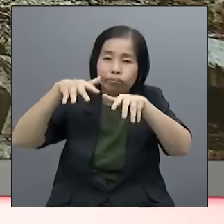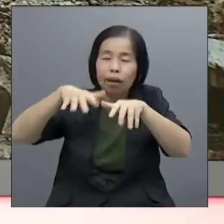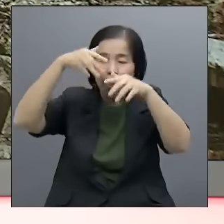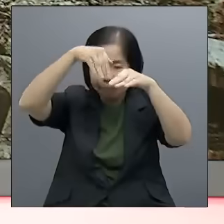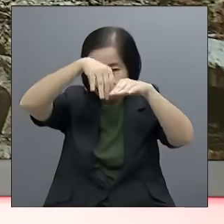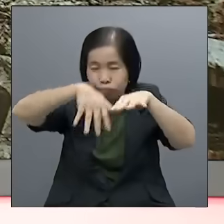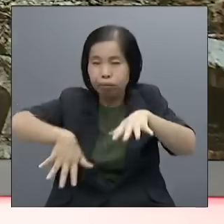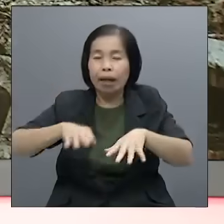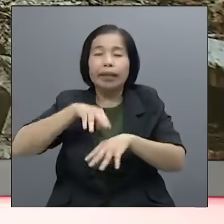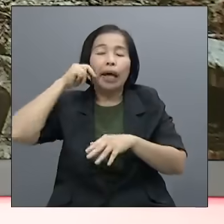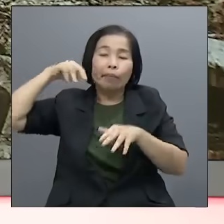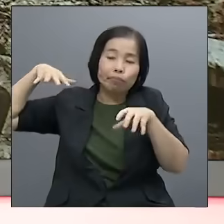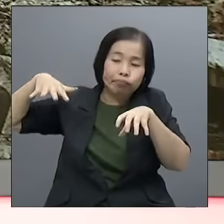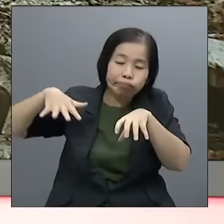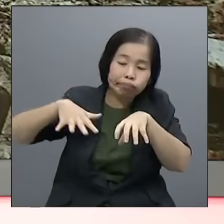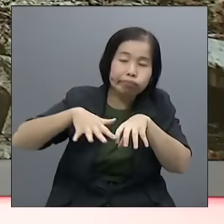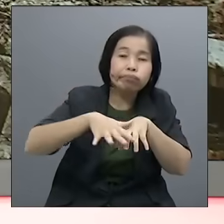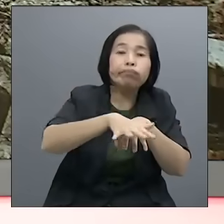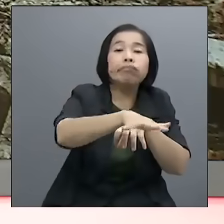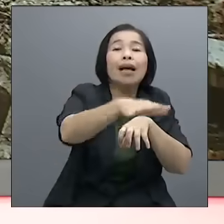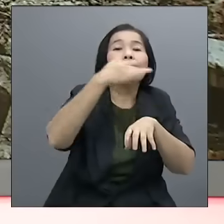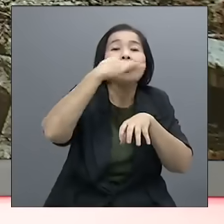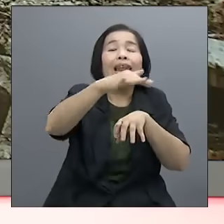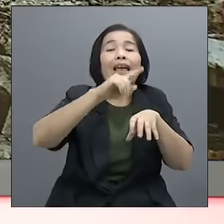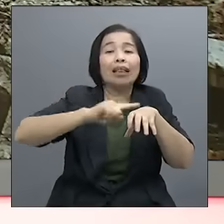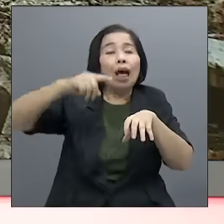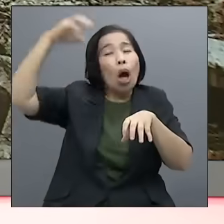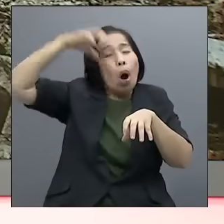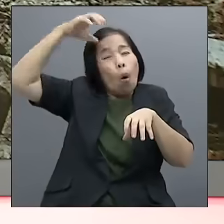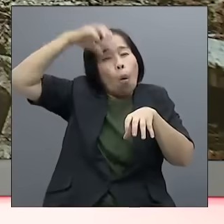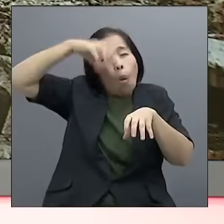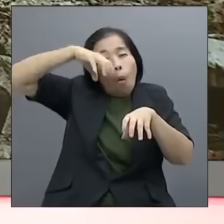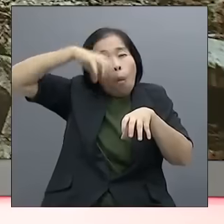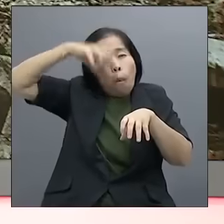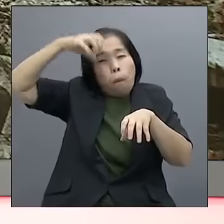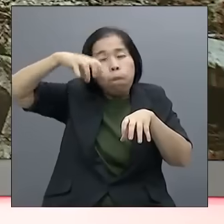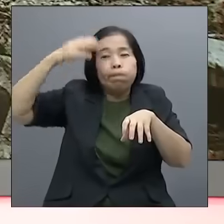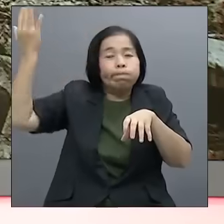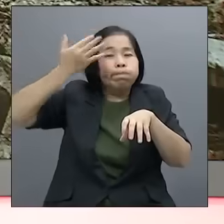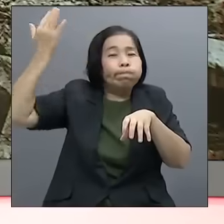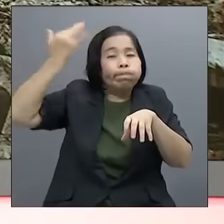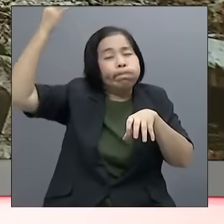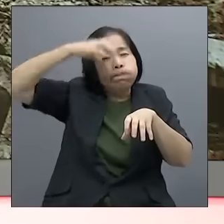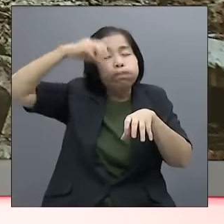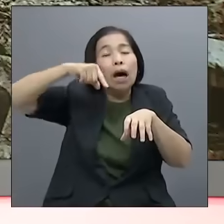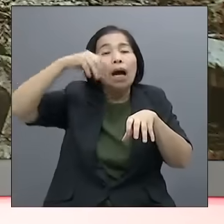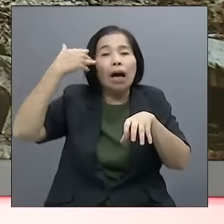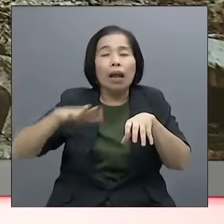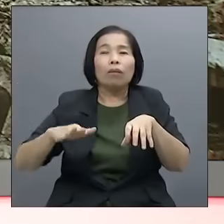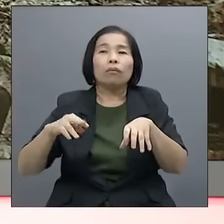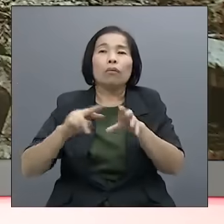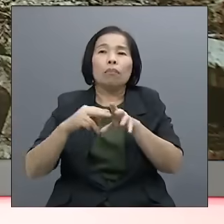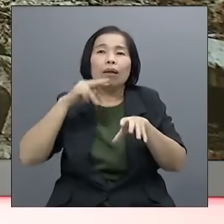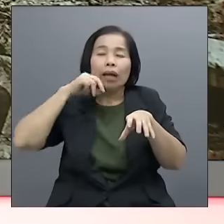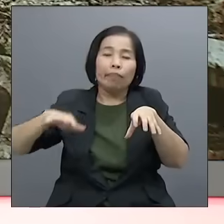หลลงสู่ทะเลเมดิเตอร์เรเนียนแต่ฝนที่ตกลงมาอย่างหนักจากอิทธิพลของพายุดาเนียลค่ะทำให้ปริมาณน้ำเนี่ย